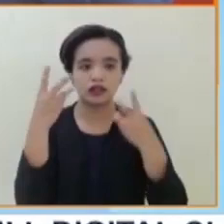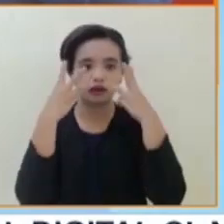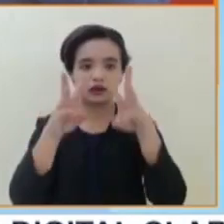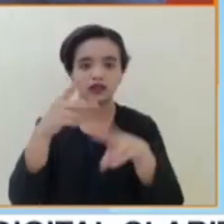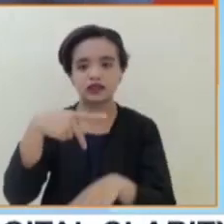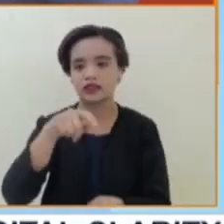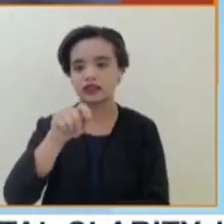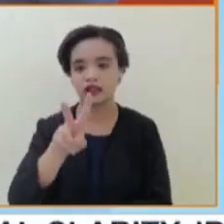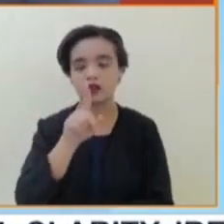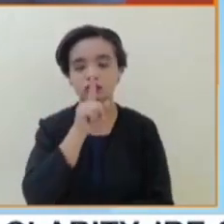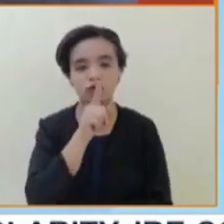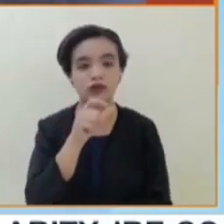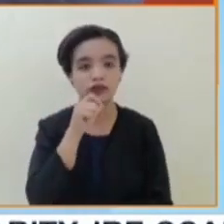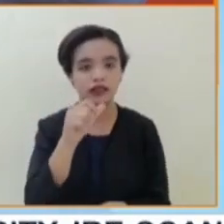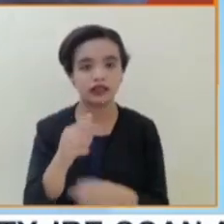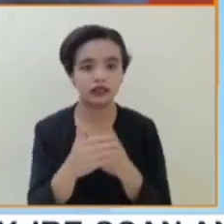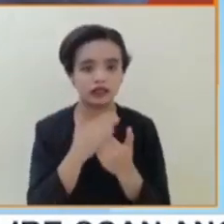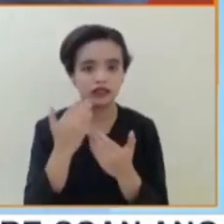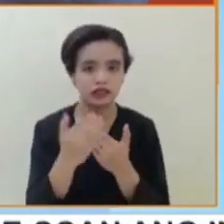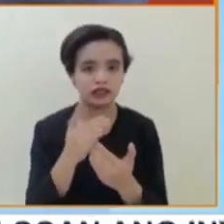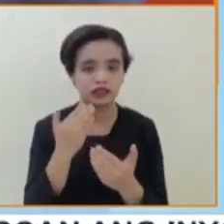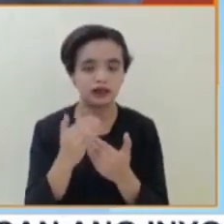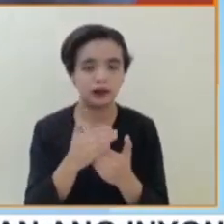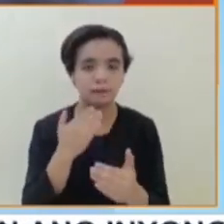yung proseso